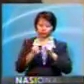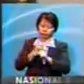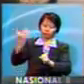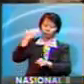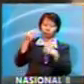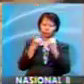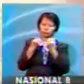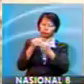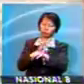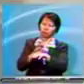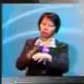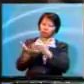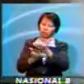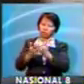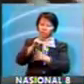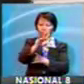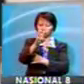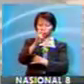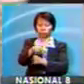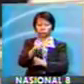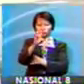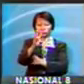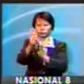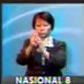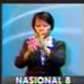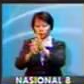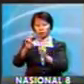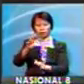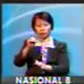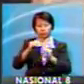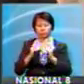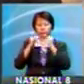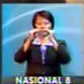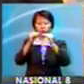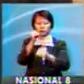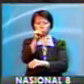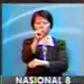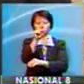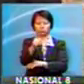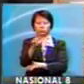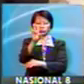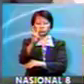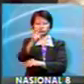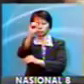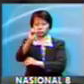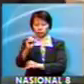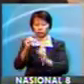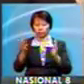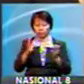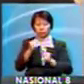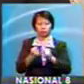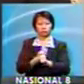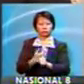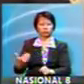jumlah dagangan mencecah 27.7 bilion ringgit, meningkat sebanyak 11.7% berbanding